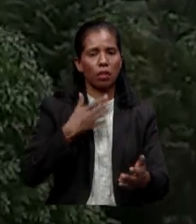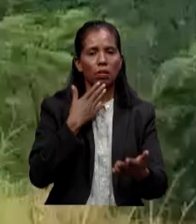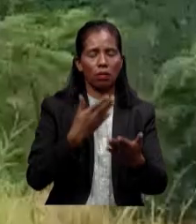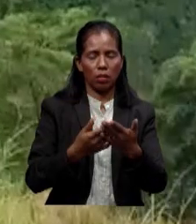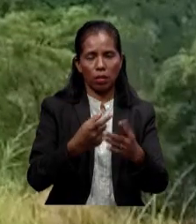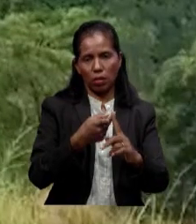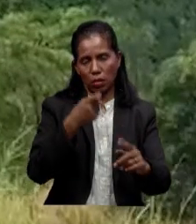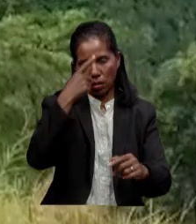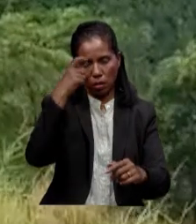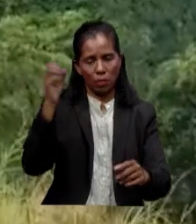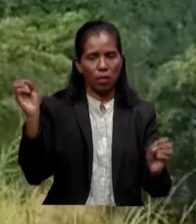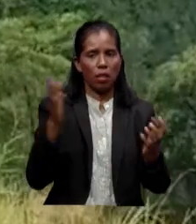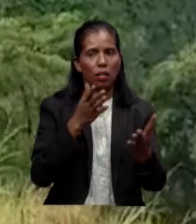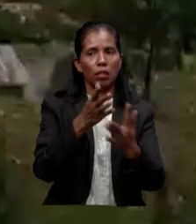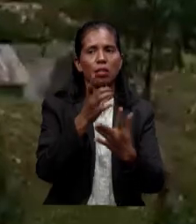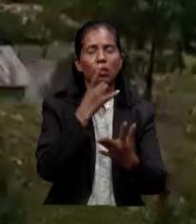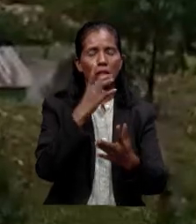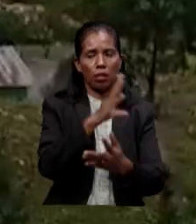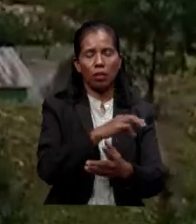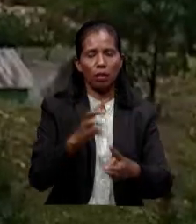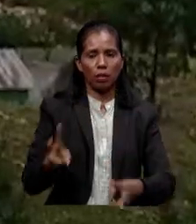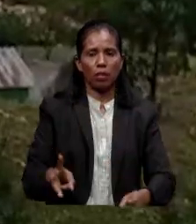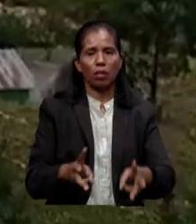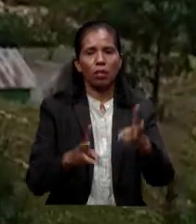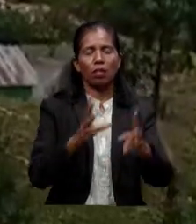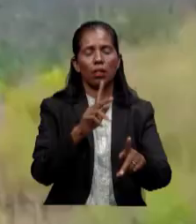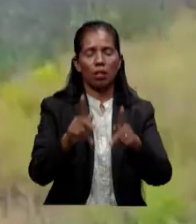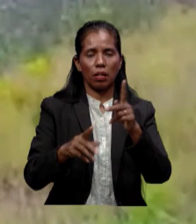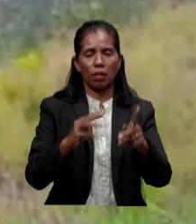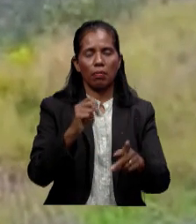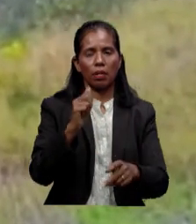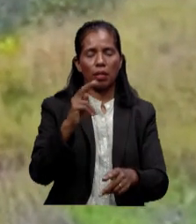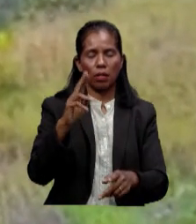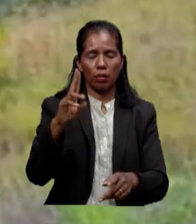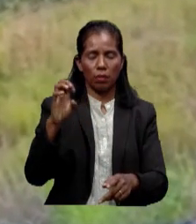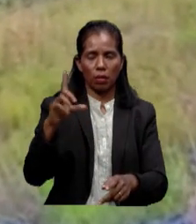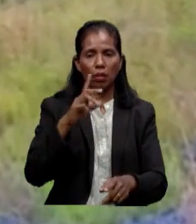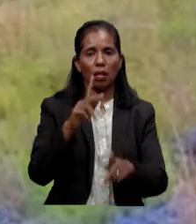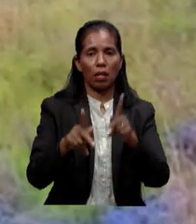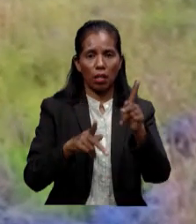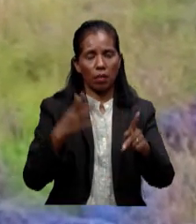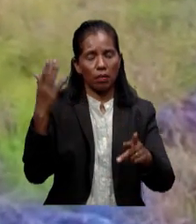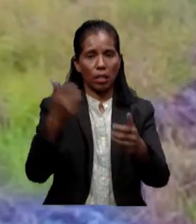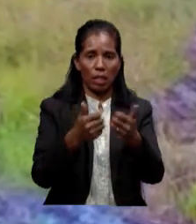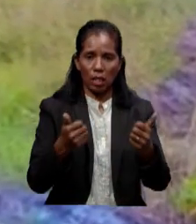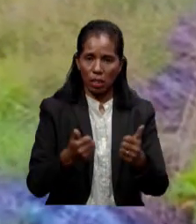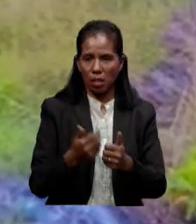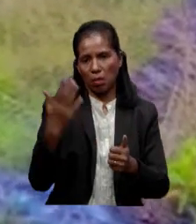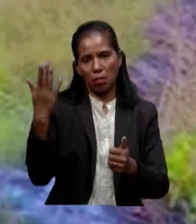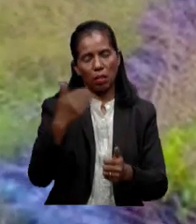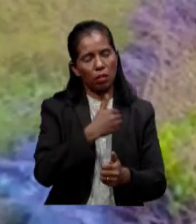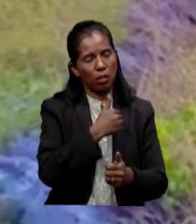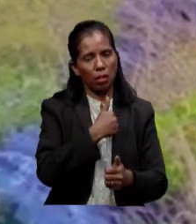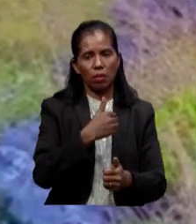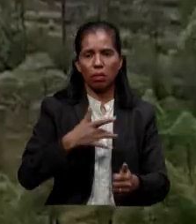tambah la asesu ba eletricidade no estrada. Habitante Manuel Bermau Hateten, komunidade i aldea refere sedauk senti Timor